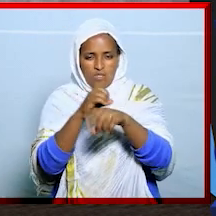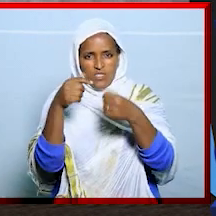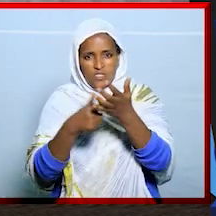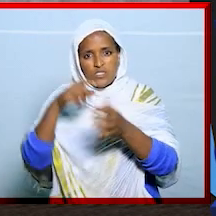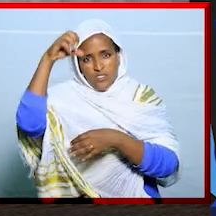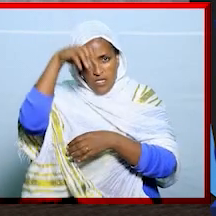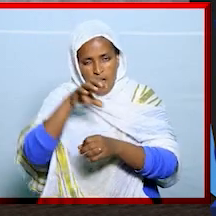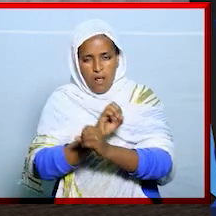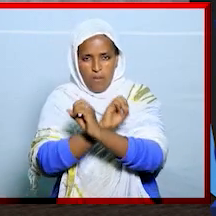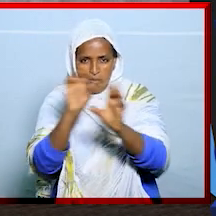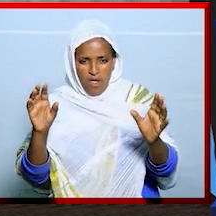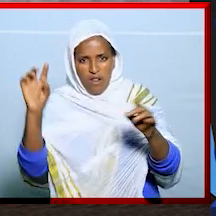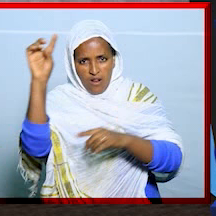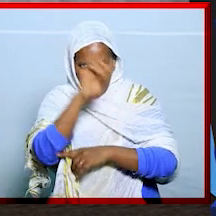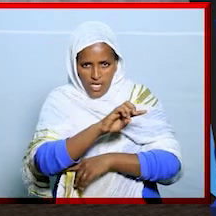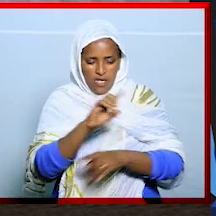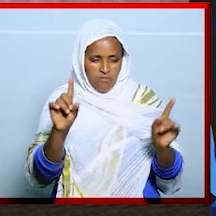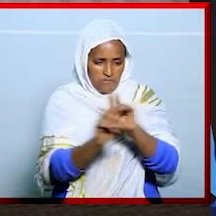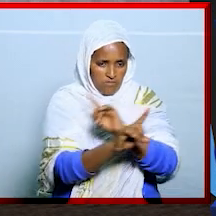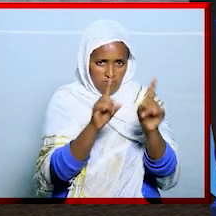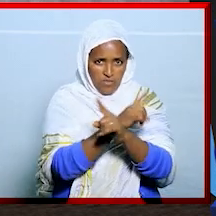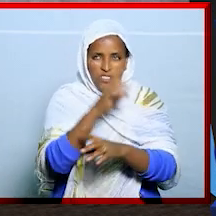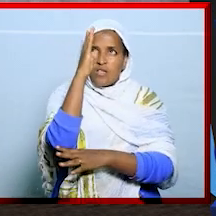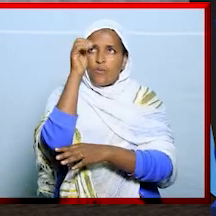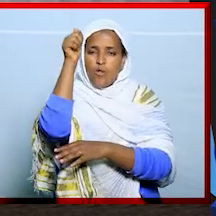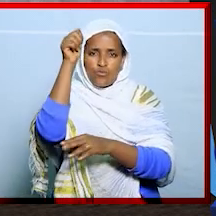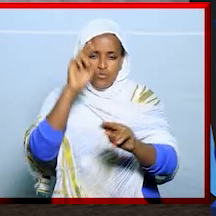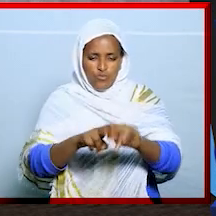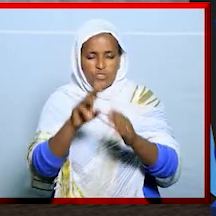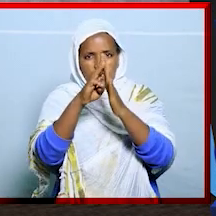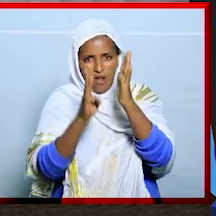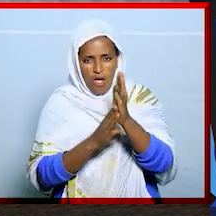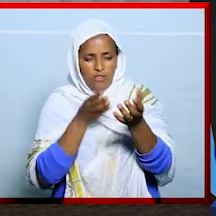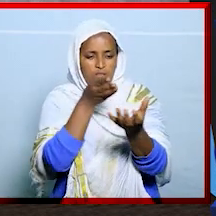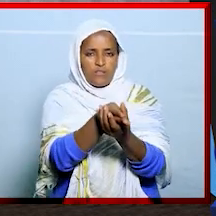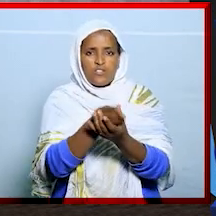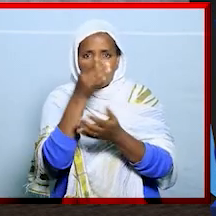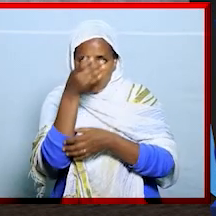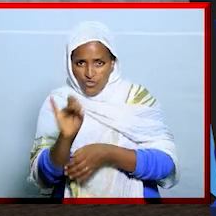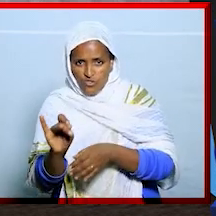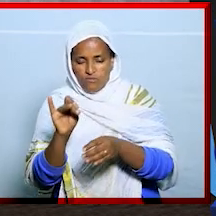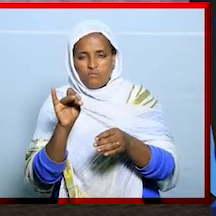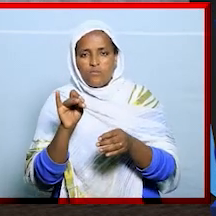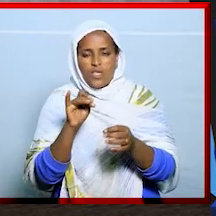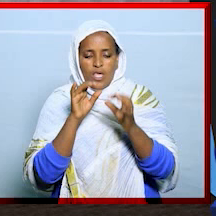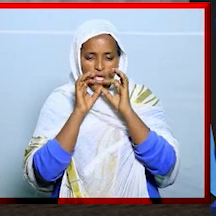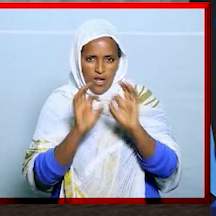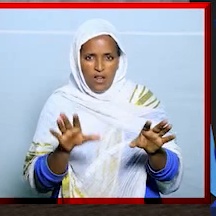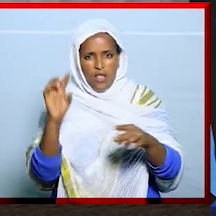ፈጠራት። ስለዚህ ፀሐይ ለብርሃንም ለቀንና ለሌሊት መፈራረቅም እግዚአብሔር ባስቀመጠው ስርዓት የምትመግብ ናት